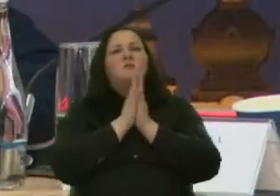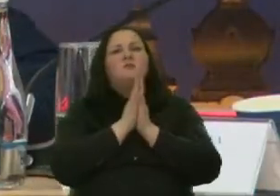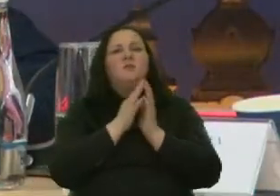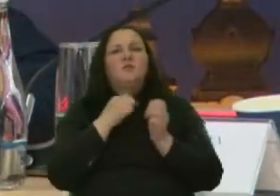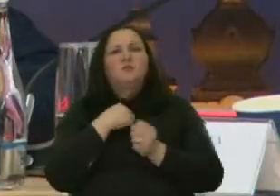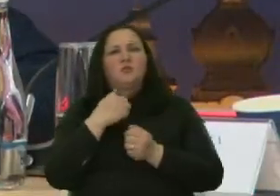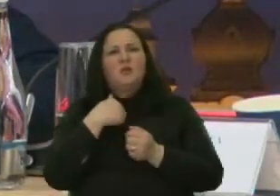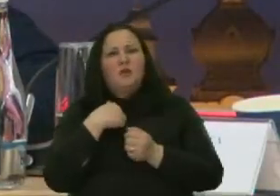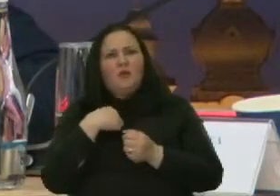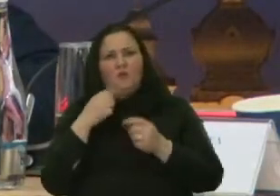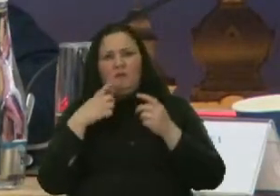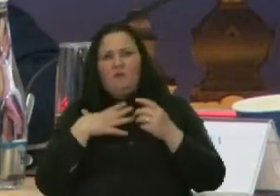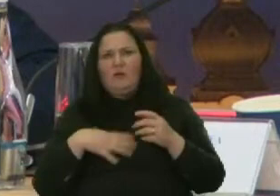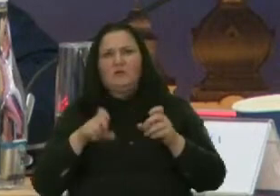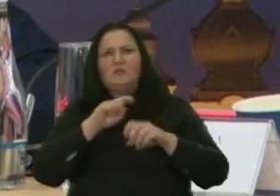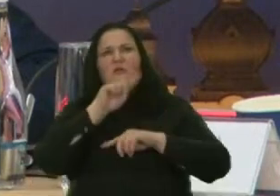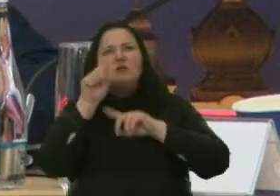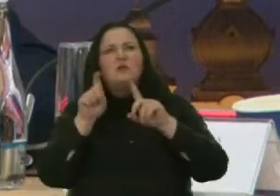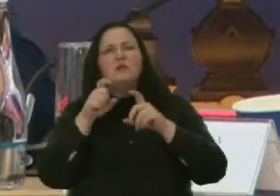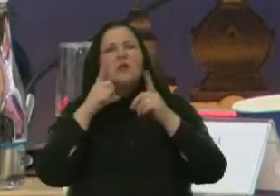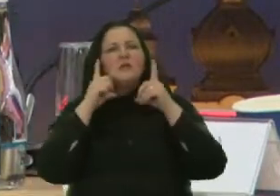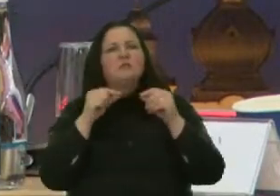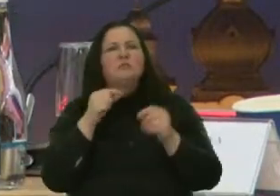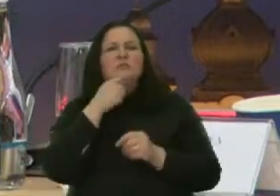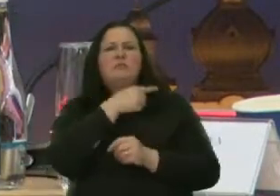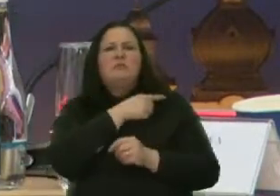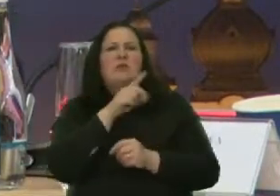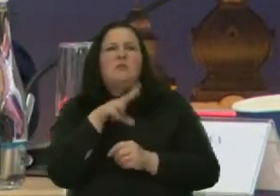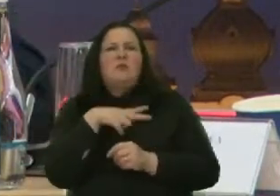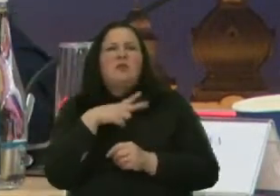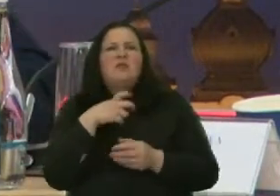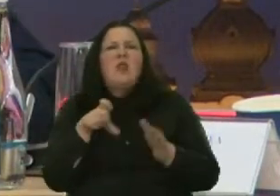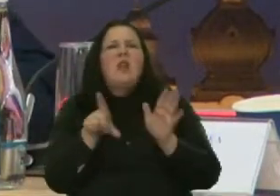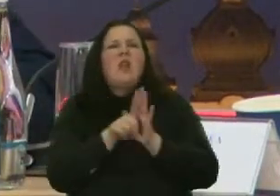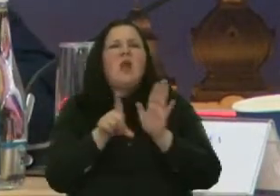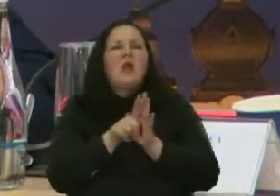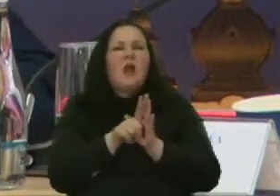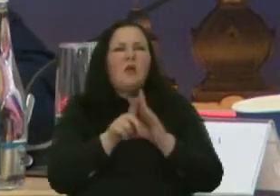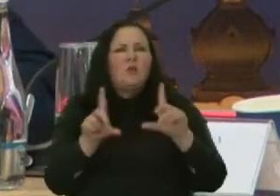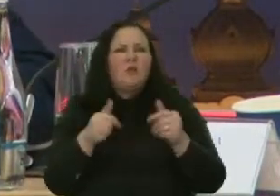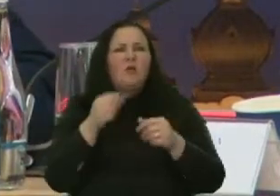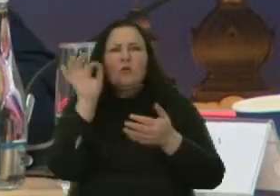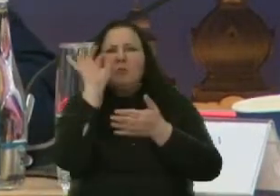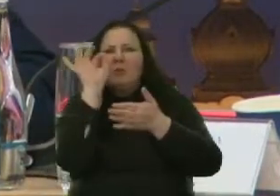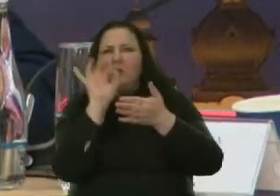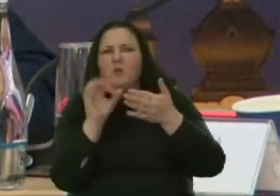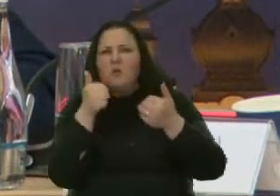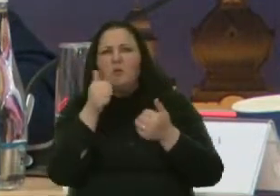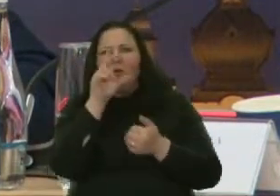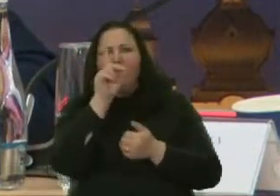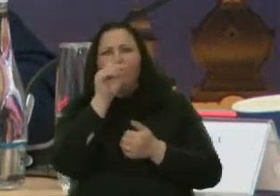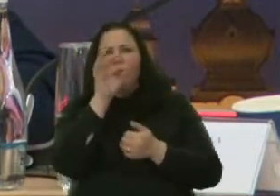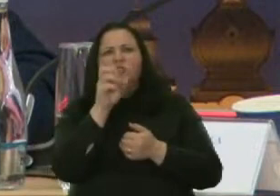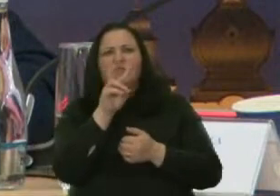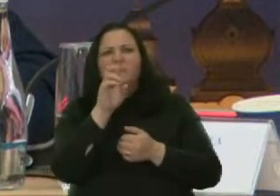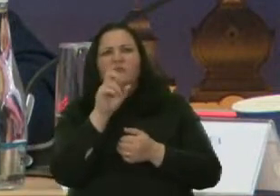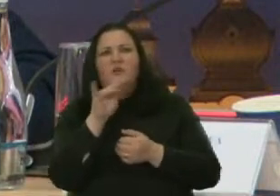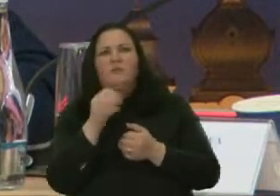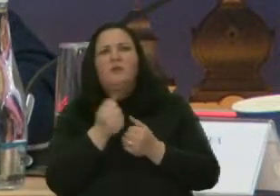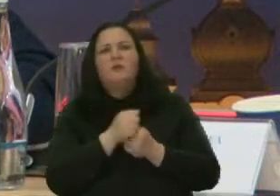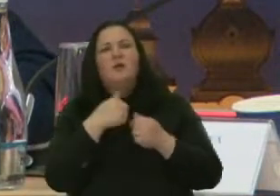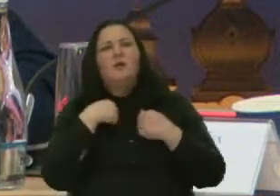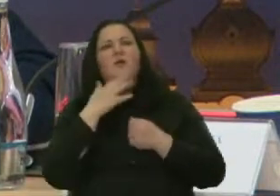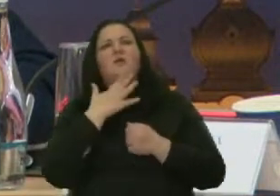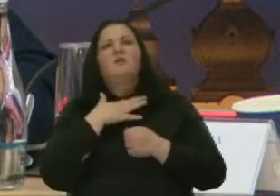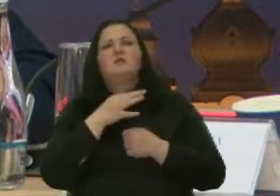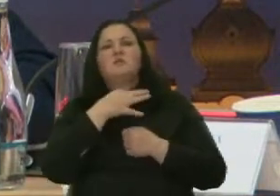trebuie să vă răspund la asemenea întrebări că doamna mican n are niciun fel de atribuție legală în redactarea prui proces verbal de la dânsa am primit aș vrea